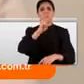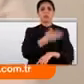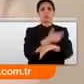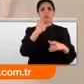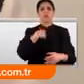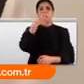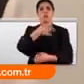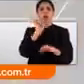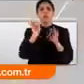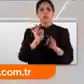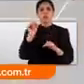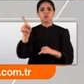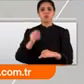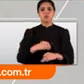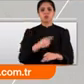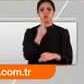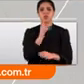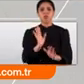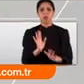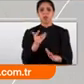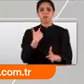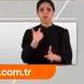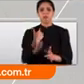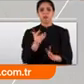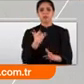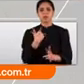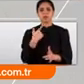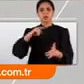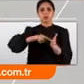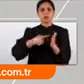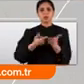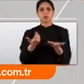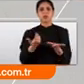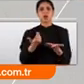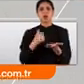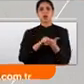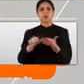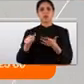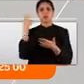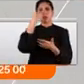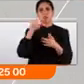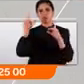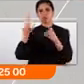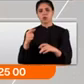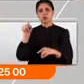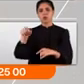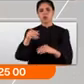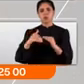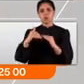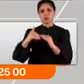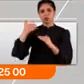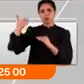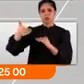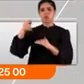demez bu şahıs suçlu. Hayatım boyunca benim bu kadar imza örneğim ve benim resmim çekilmedi. Buradan çıkacağım, ifade vereceğim. Onun